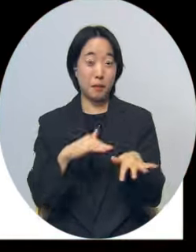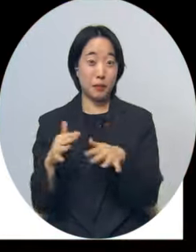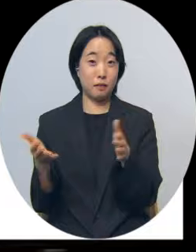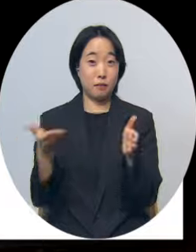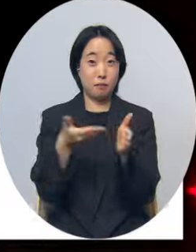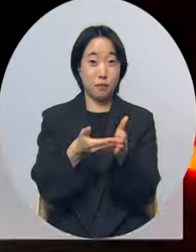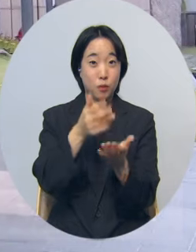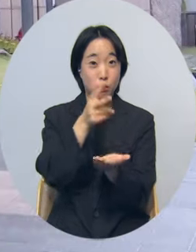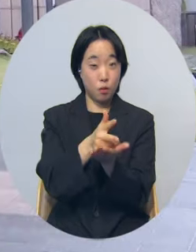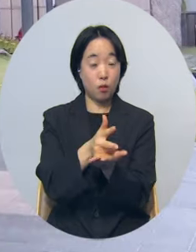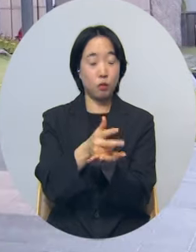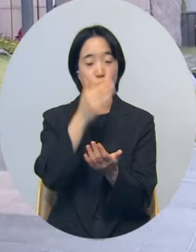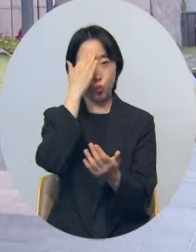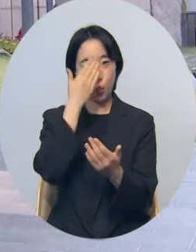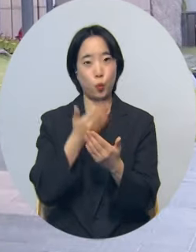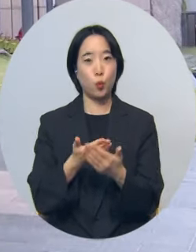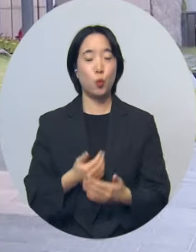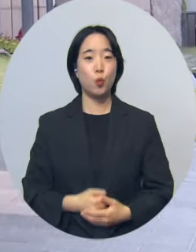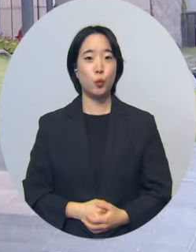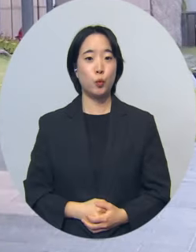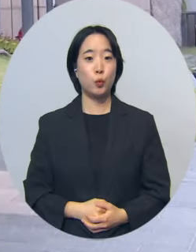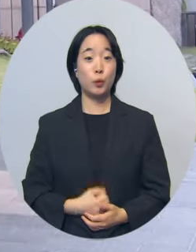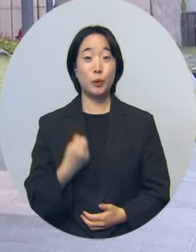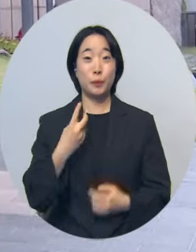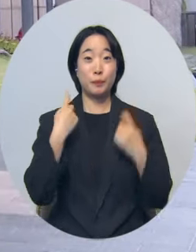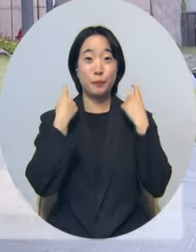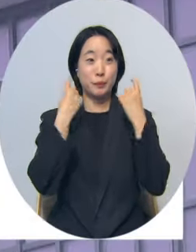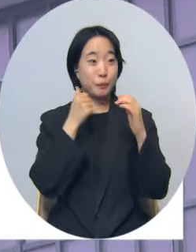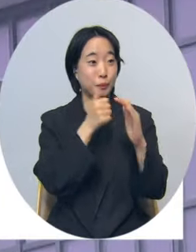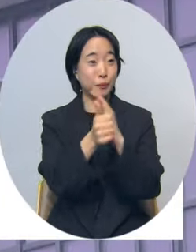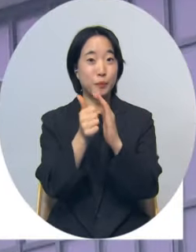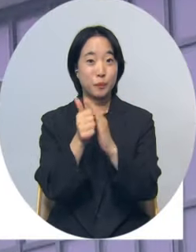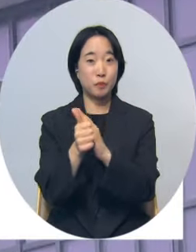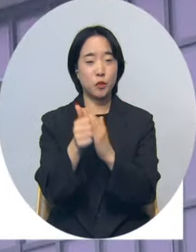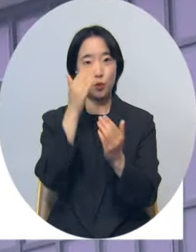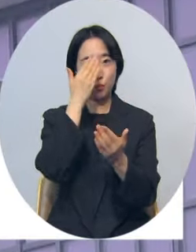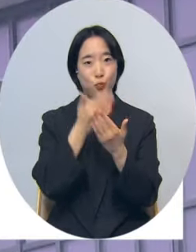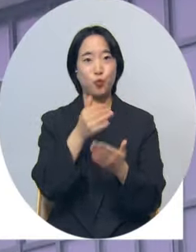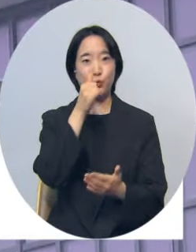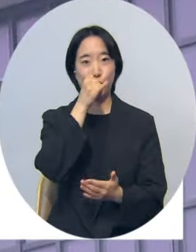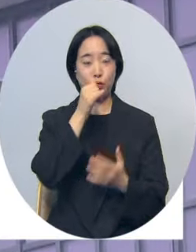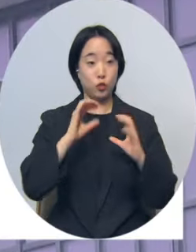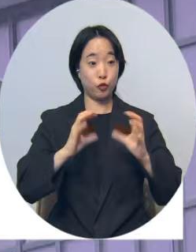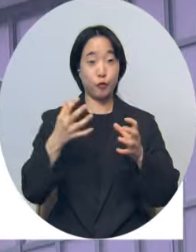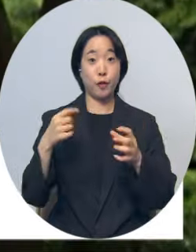면제도 이뤄집니다. 관광지 입장료도 면제합니다. 국가유산과 미술관을 무료로